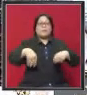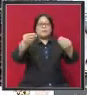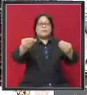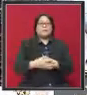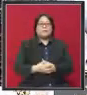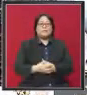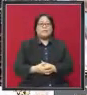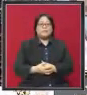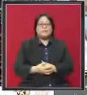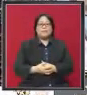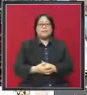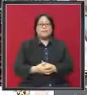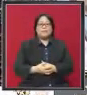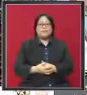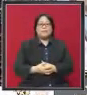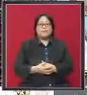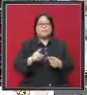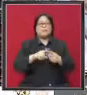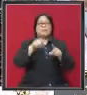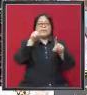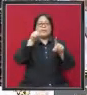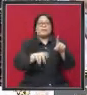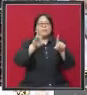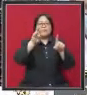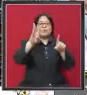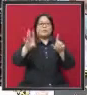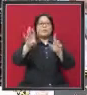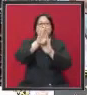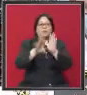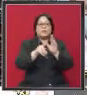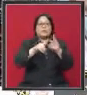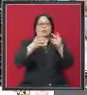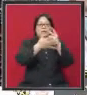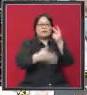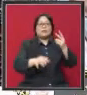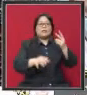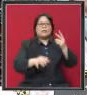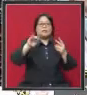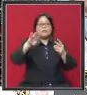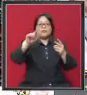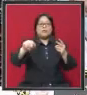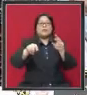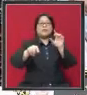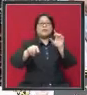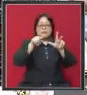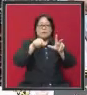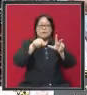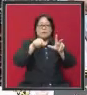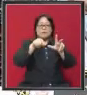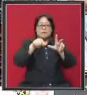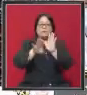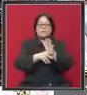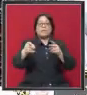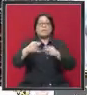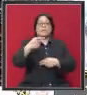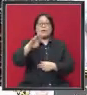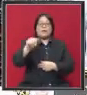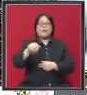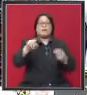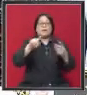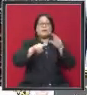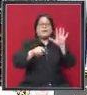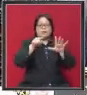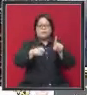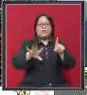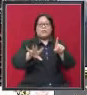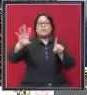bagi. Okay. Ya? Govco Holdings Berhad 1.76 bilion. Dana Infranasional 3.73 bilion. Urus Harta Jemaah